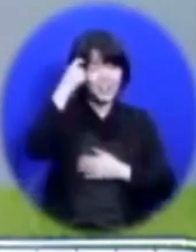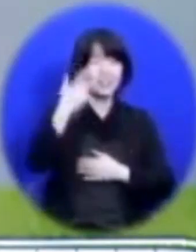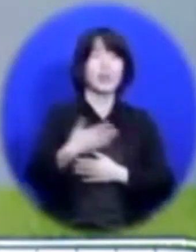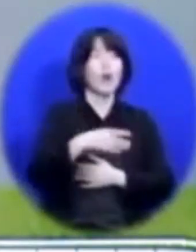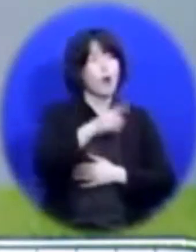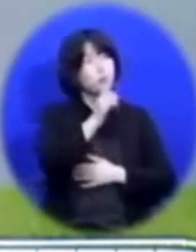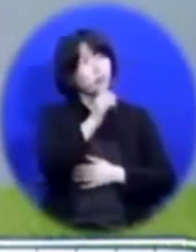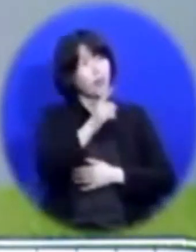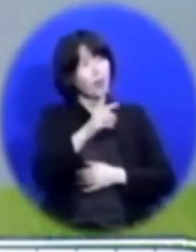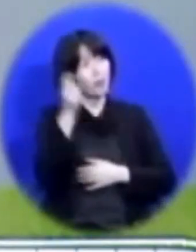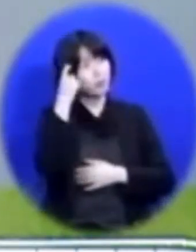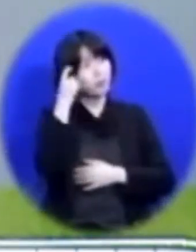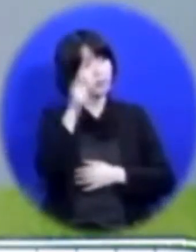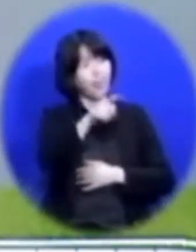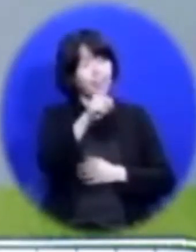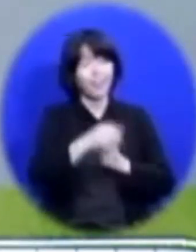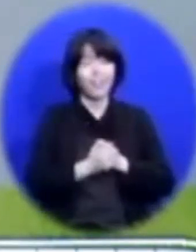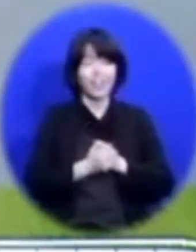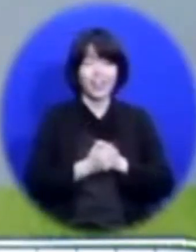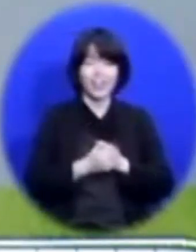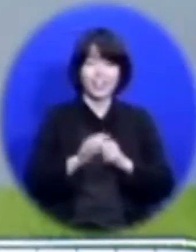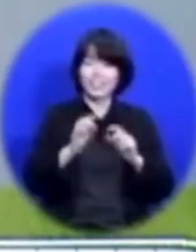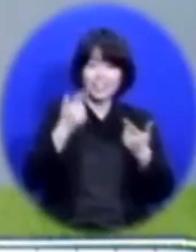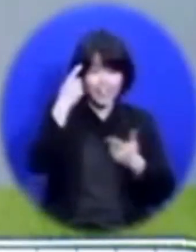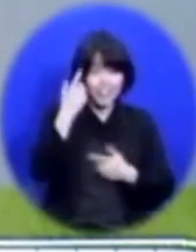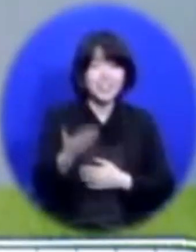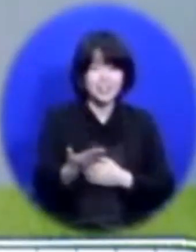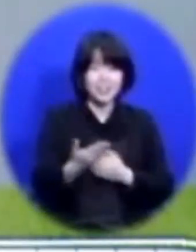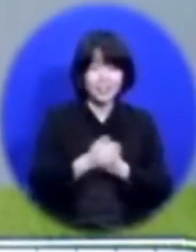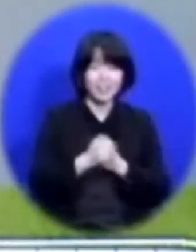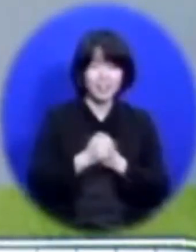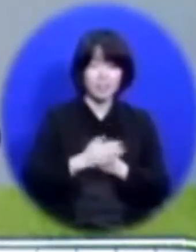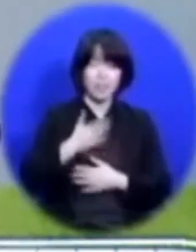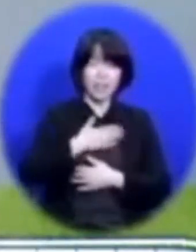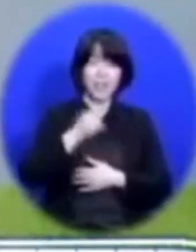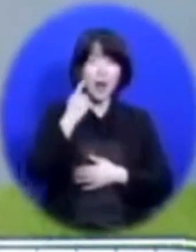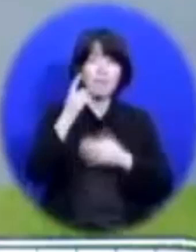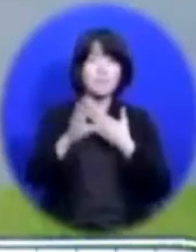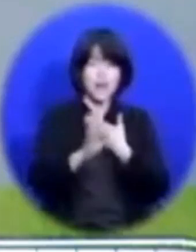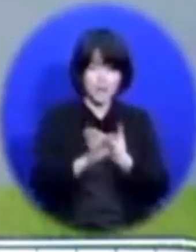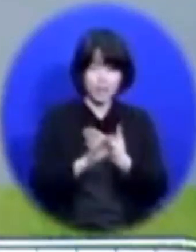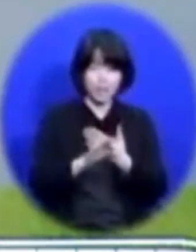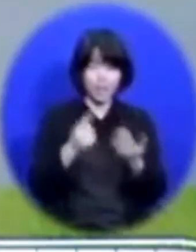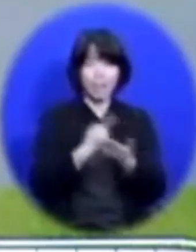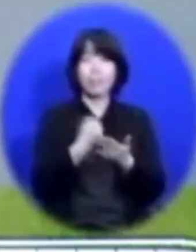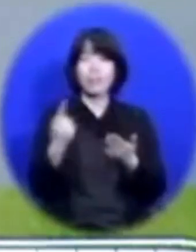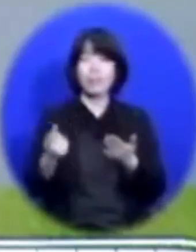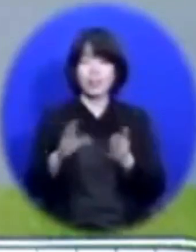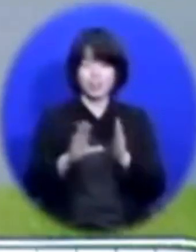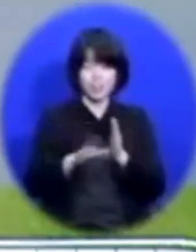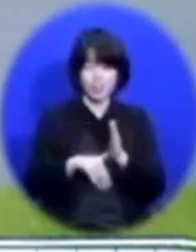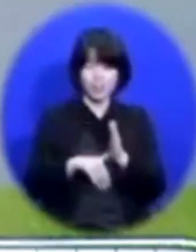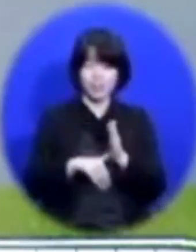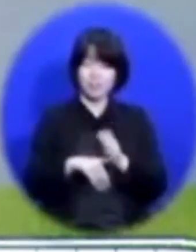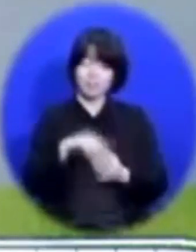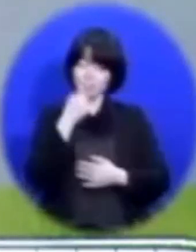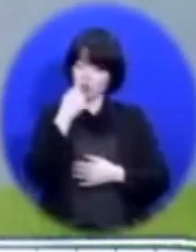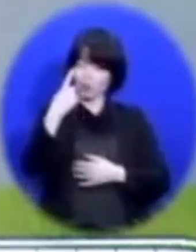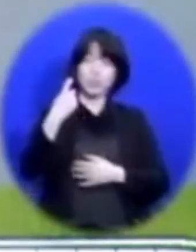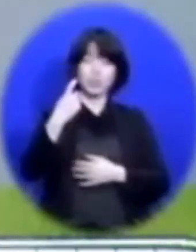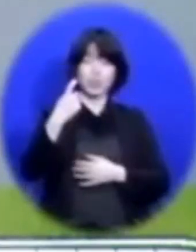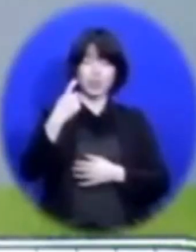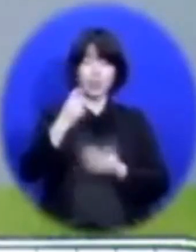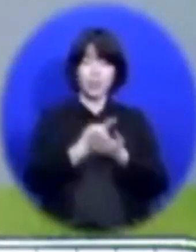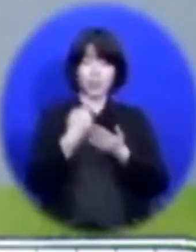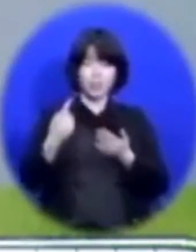도대체왜 저렇게행동하는거지?"라고생각하게될것이다. 당신이라면그러지않겠어요?만약제가아주태연하게떠나는것처럼보였는데 ,